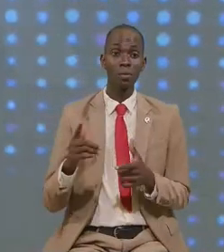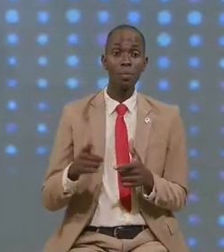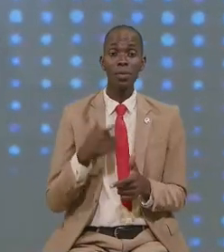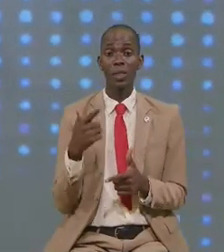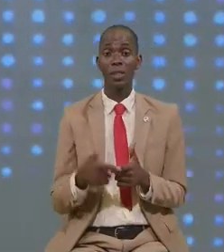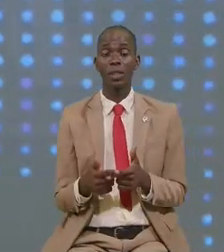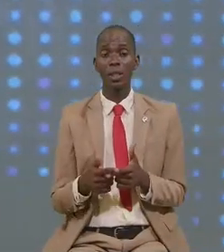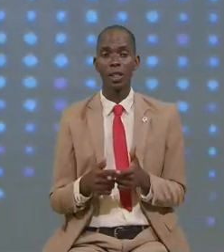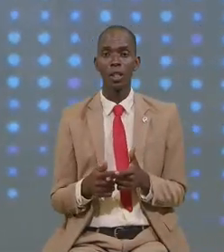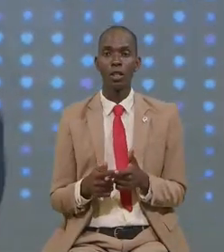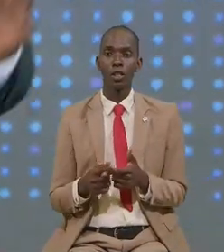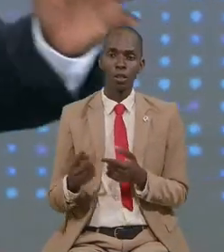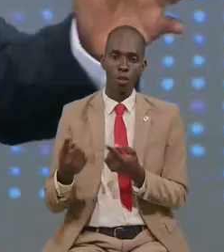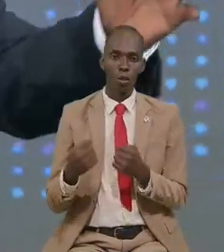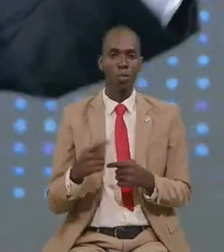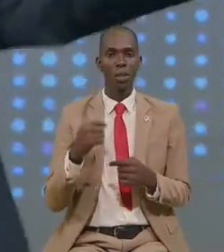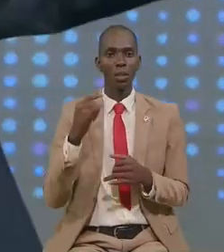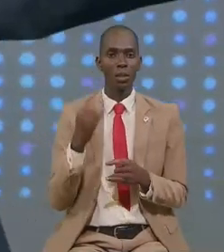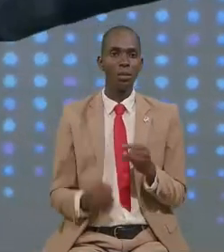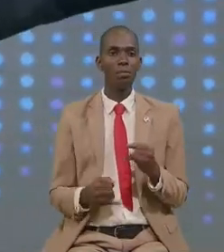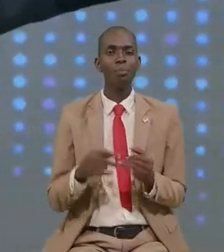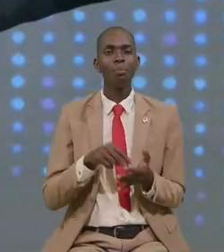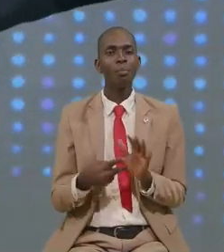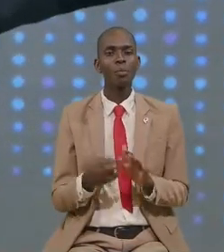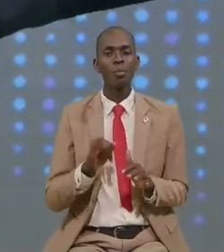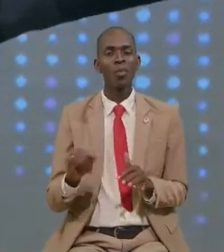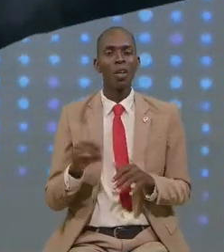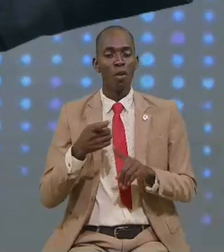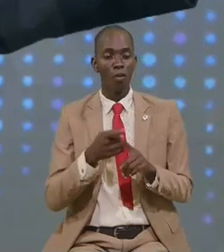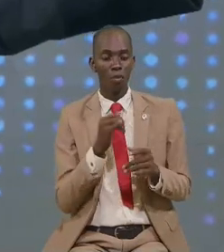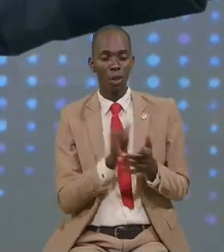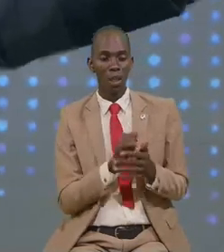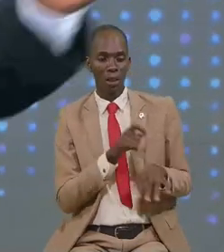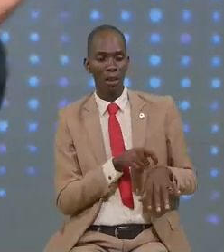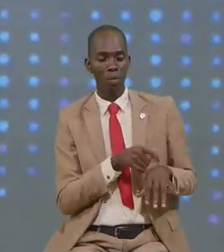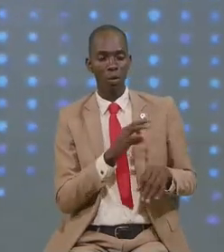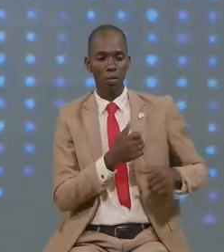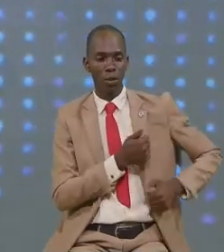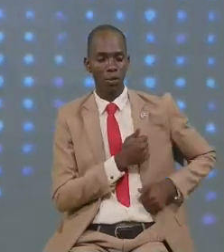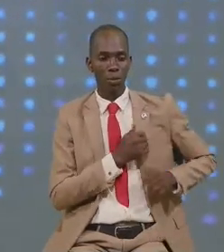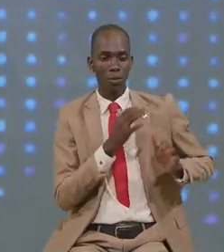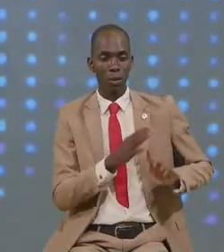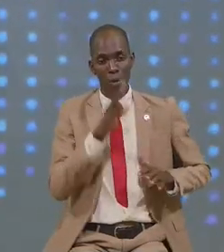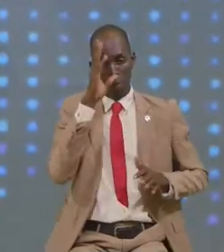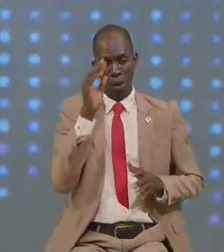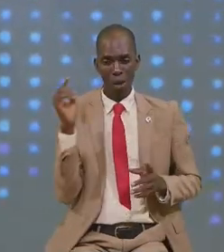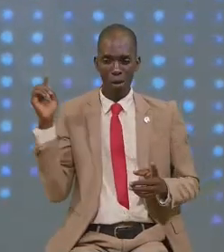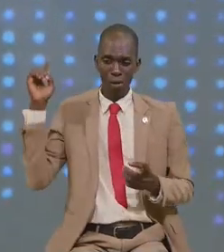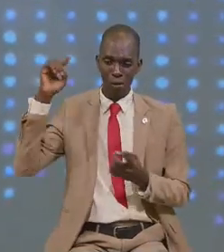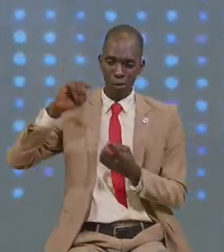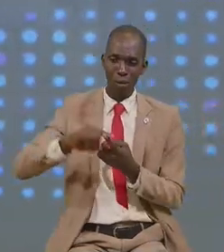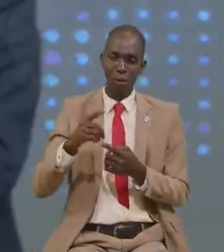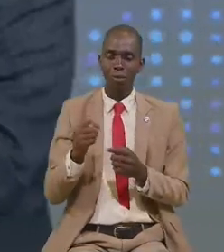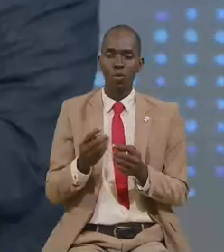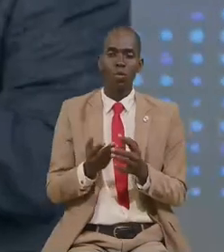« Ensuite viendra la fin, c'est-à-dire depuis le temps